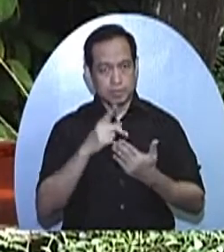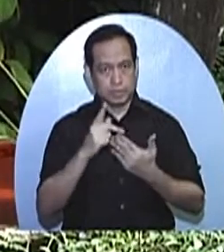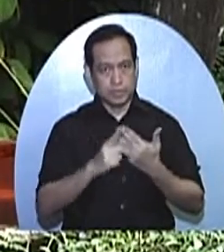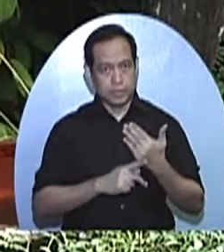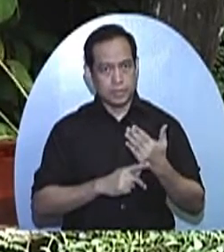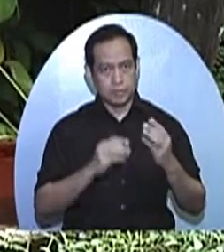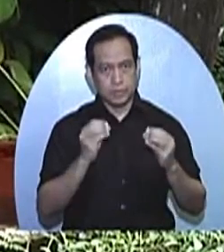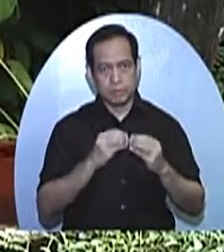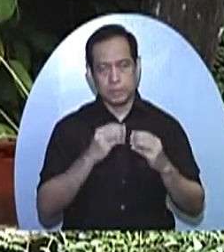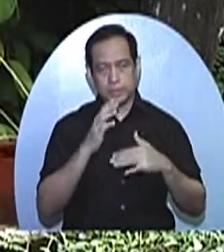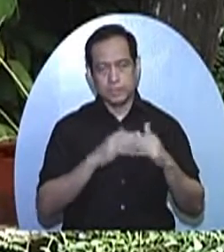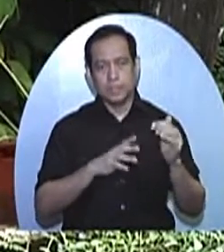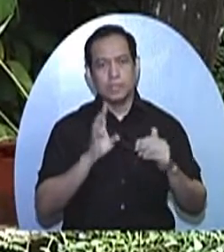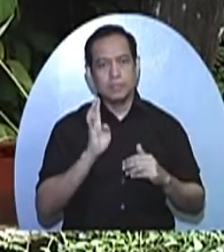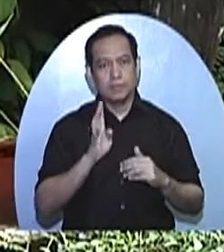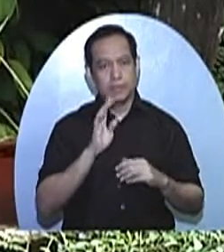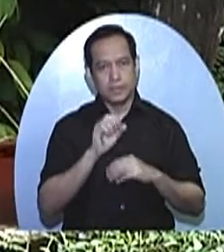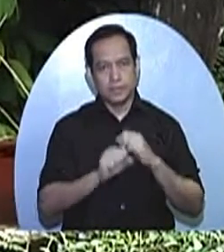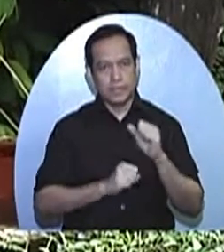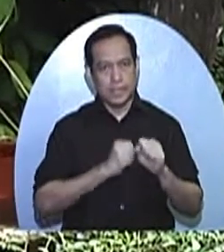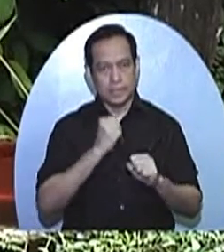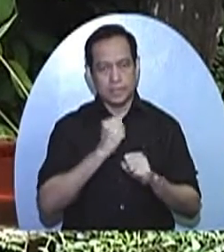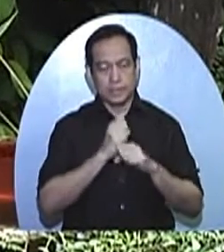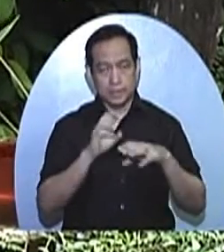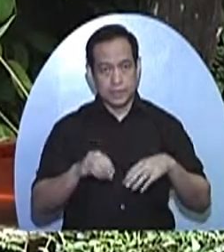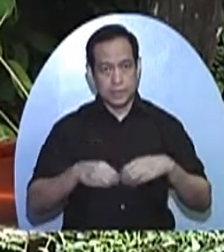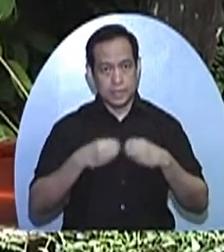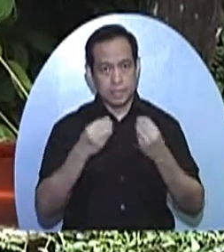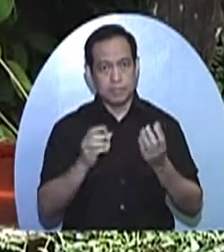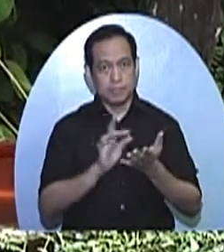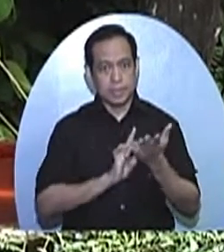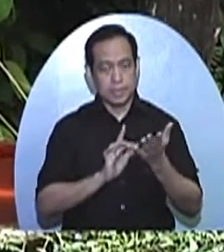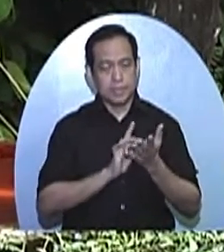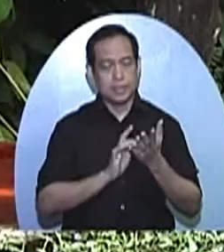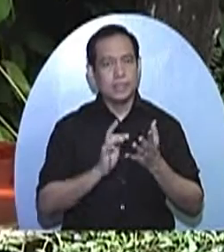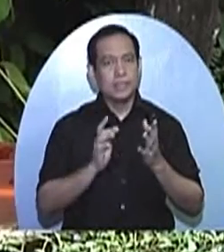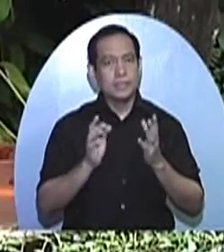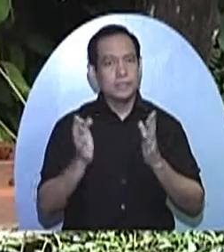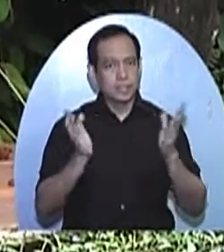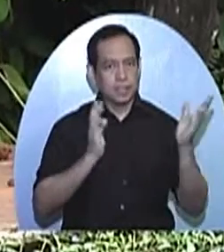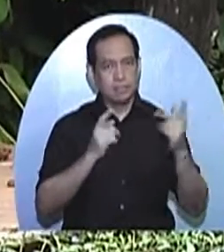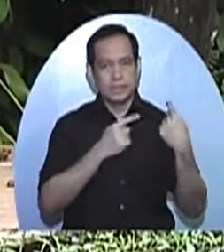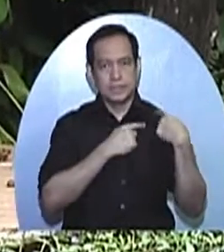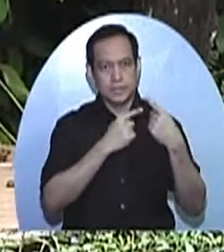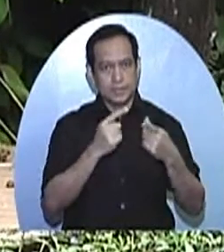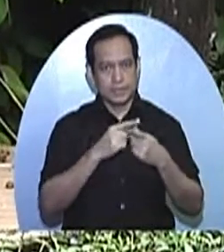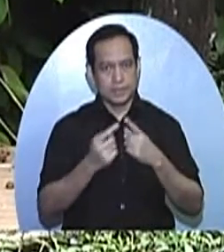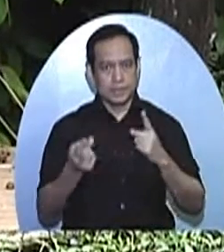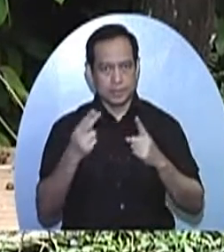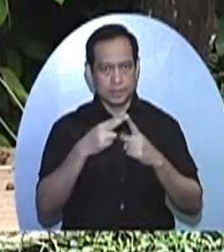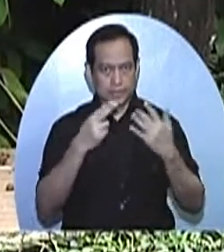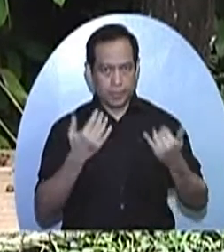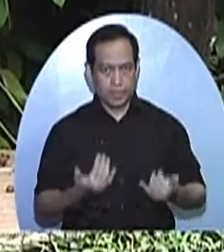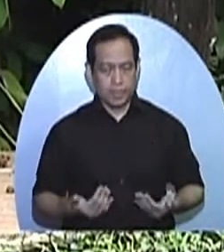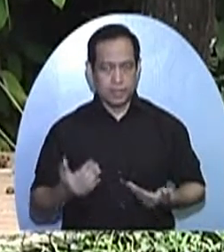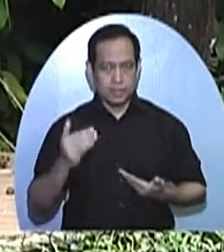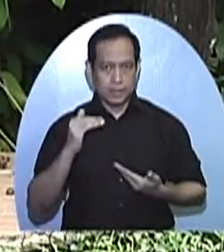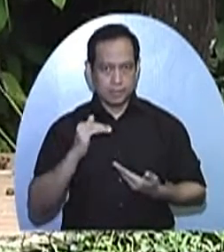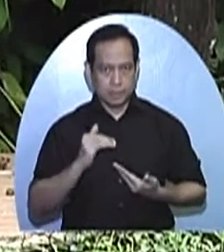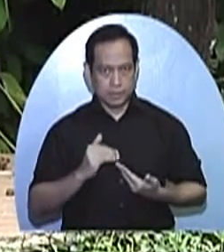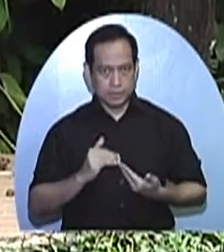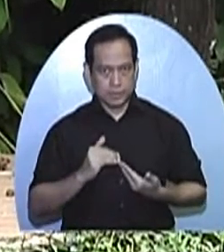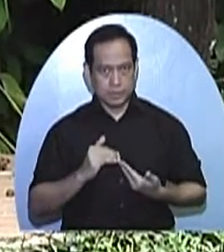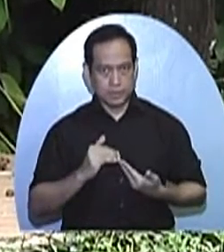programang mahigit na 4 na dekada ng naghahatid ng serbisyo medikal. Magmula noon hanggang ngayon, kapwa